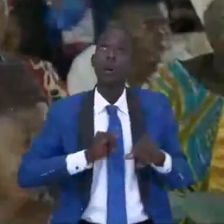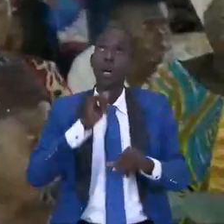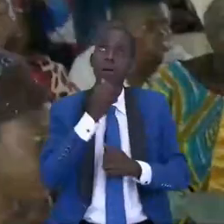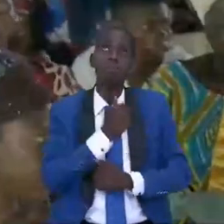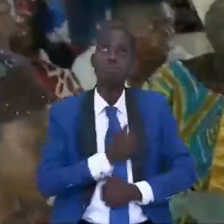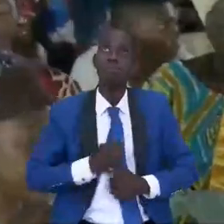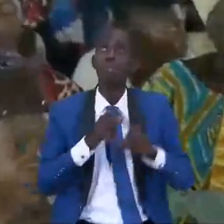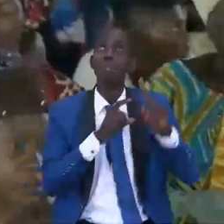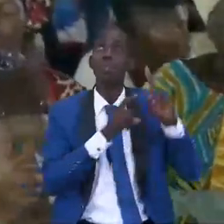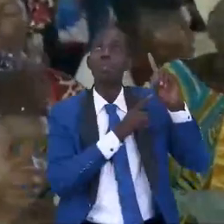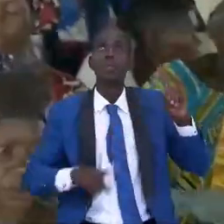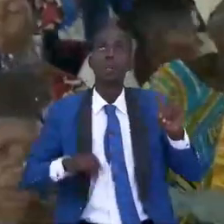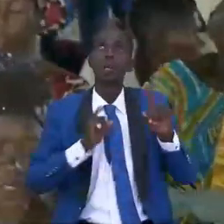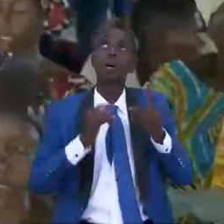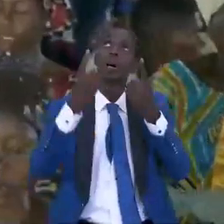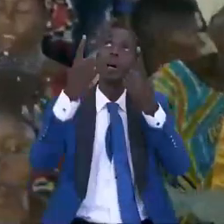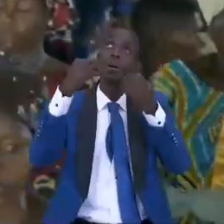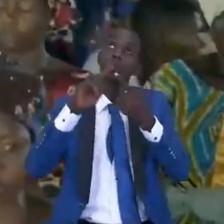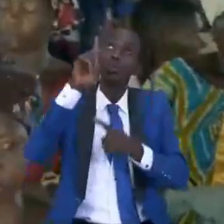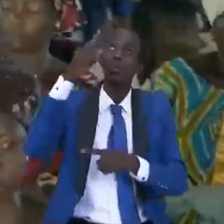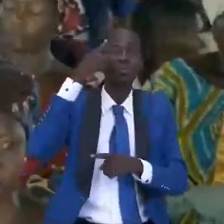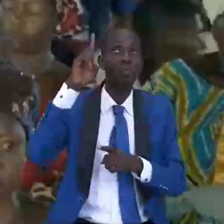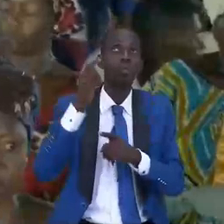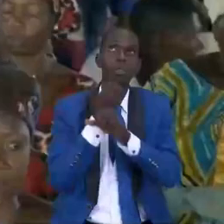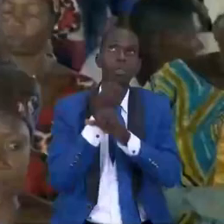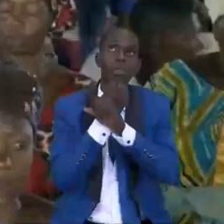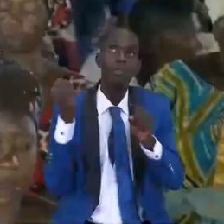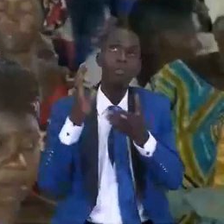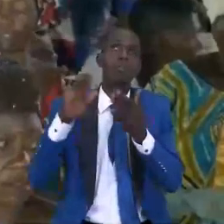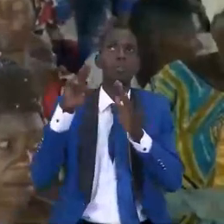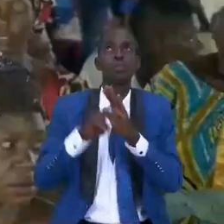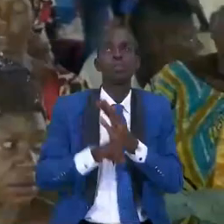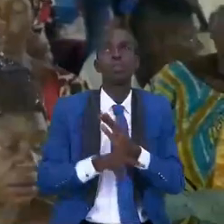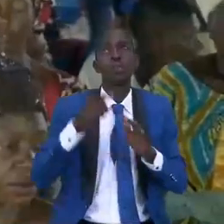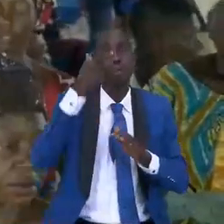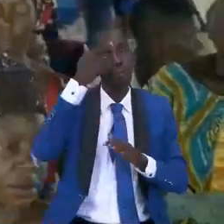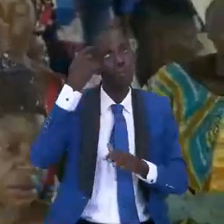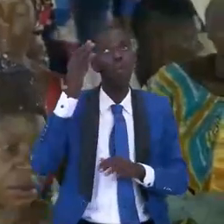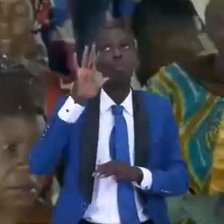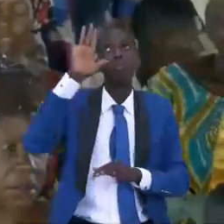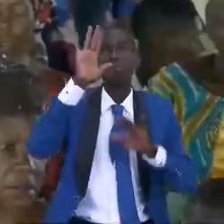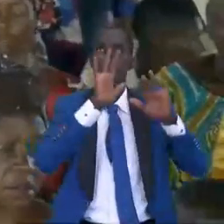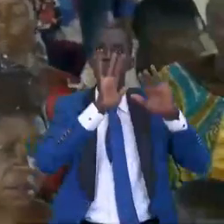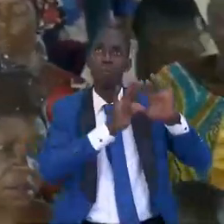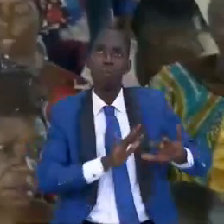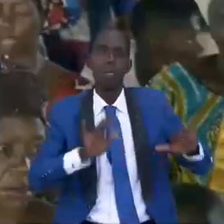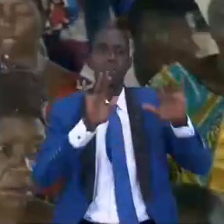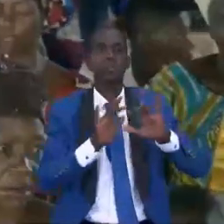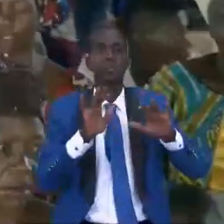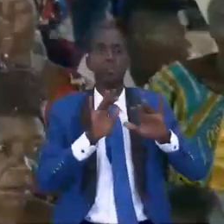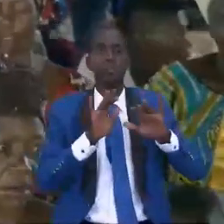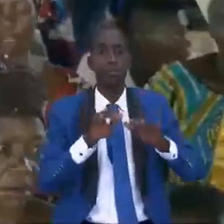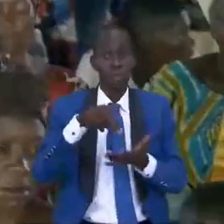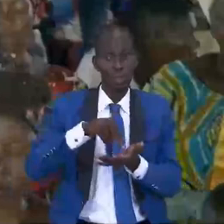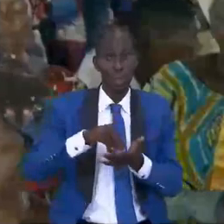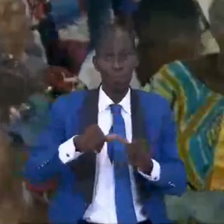désolé. Seigneur, je viens pour le salut, pour le pardon, sur la base de ta miséricorde.